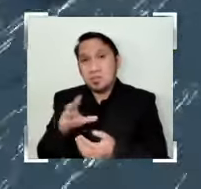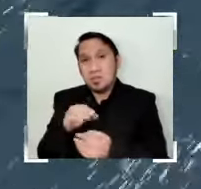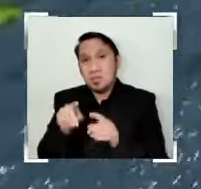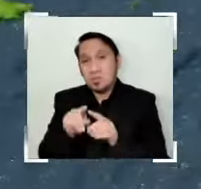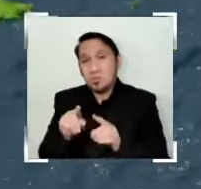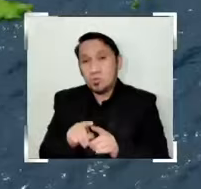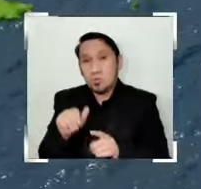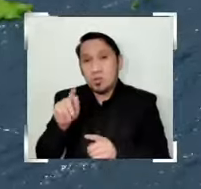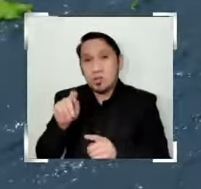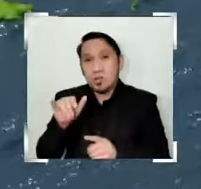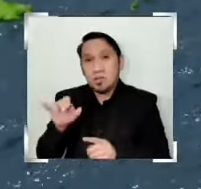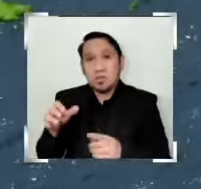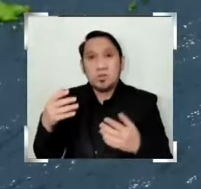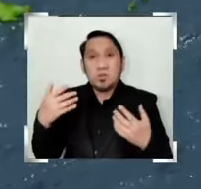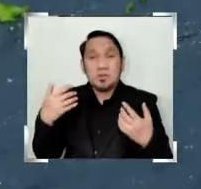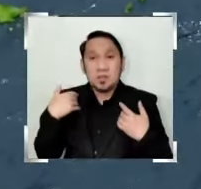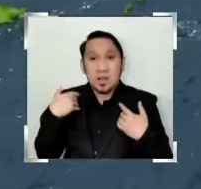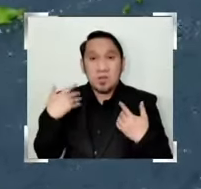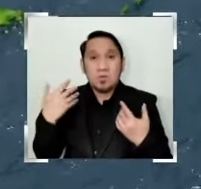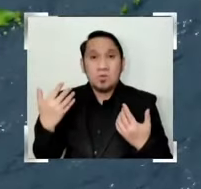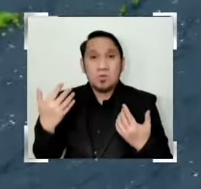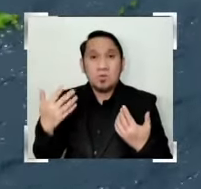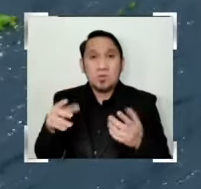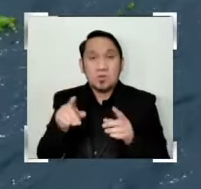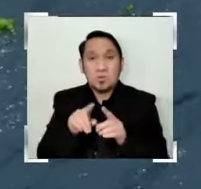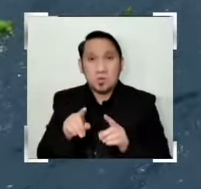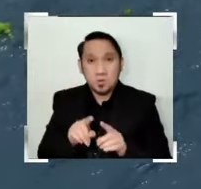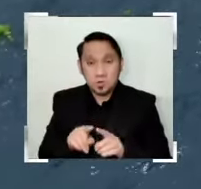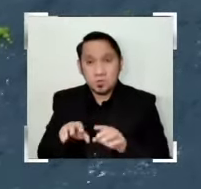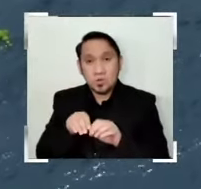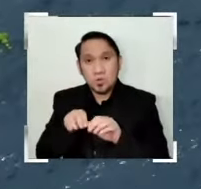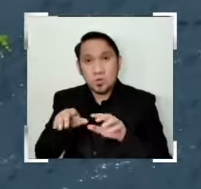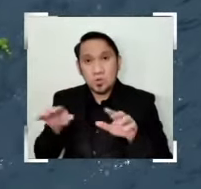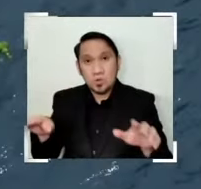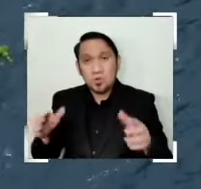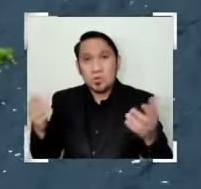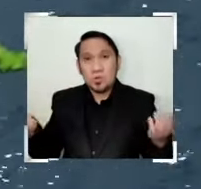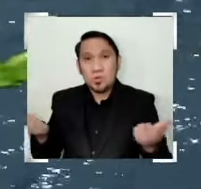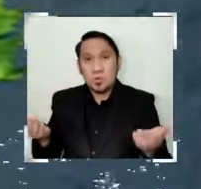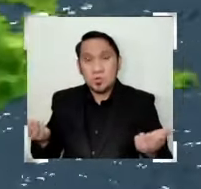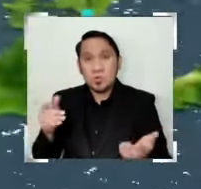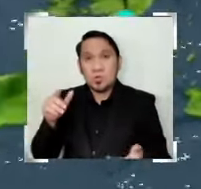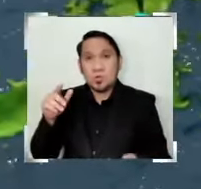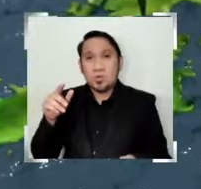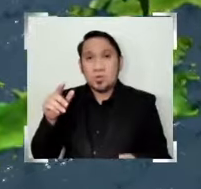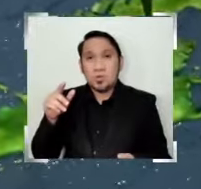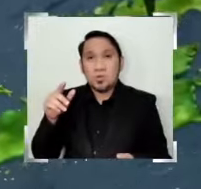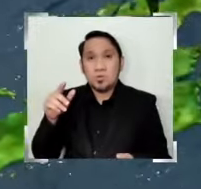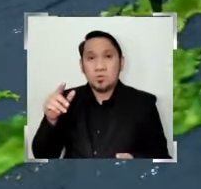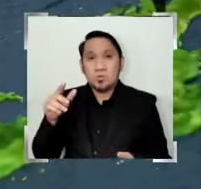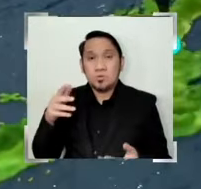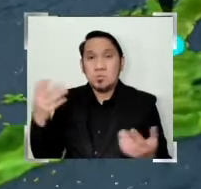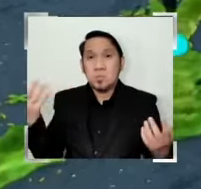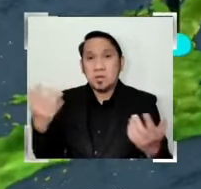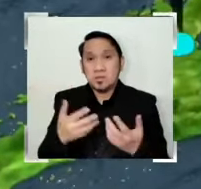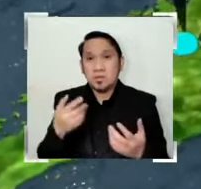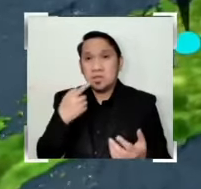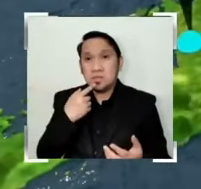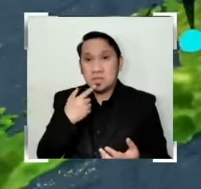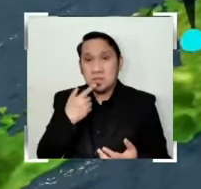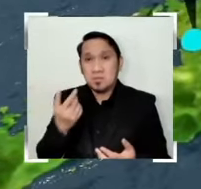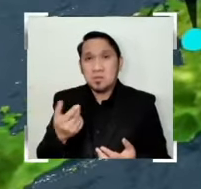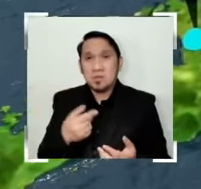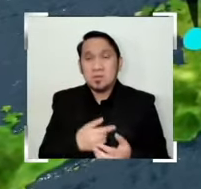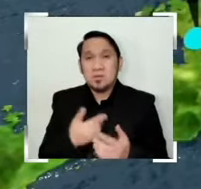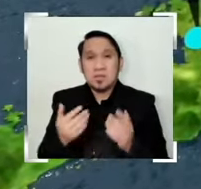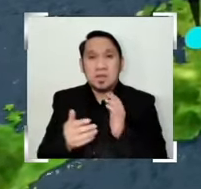nga sa Taytay, may senyales na rin ng oil spill sa Agutaya at Cuyo. Tugma sa sinabi ng Coast Guard at mga eksperto